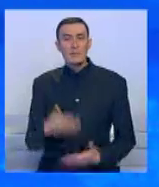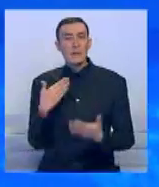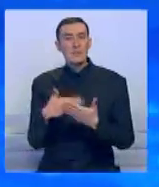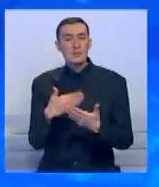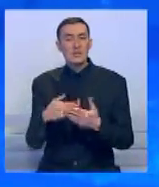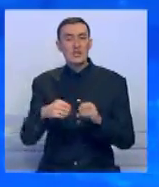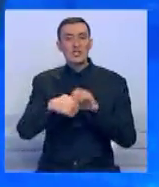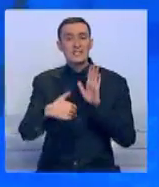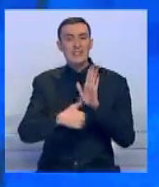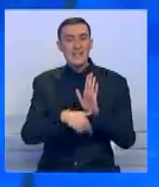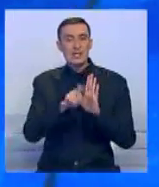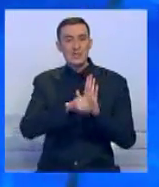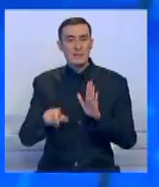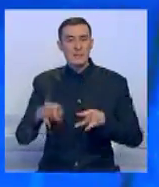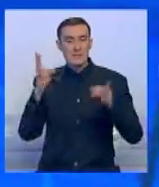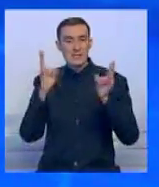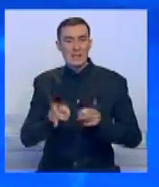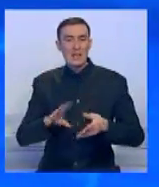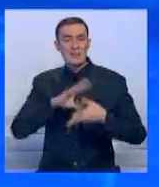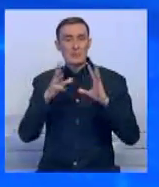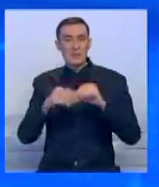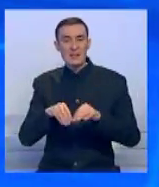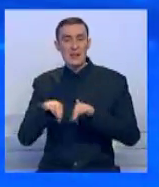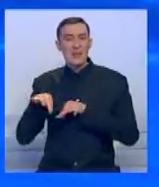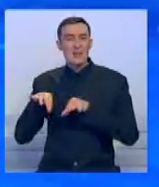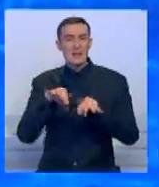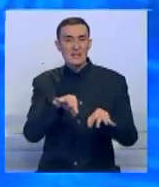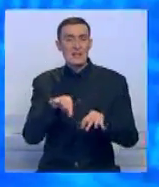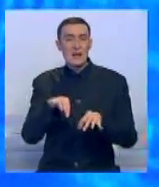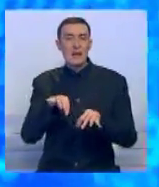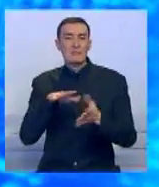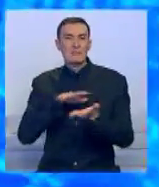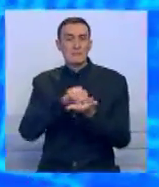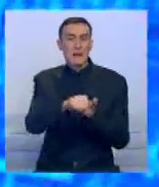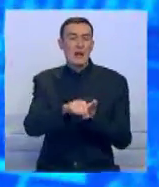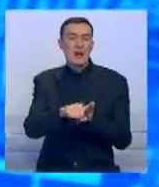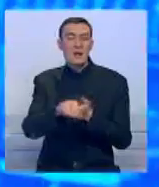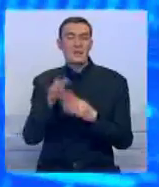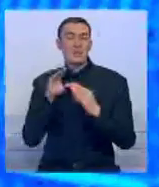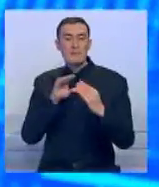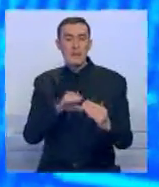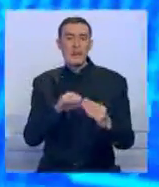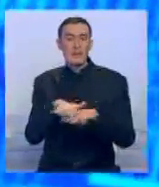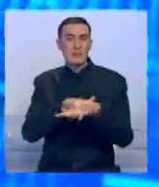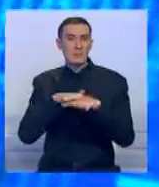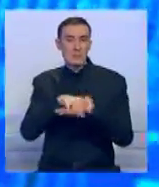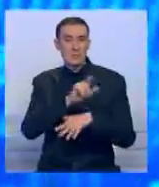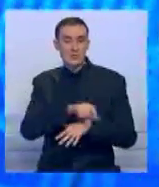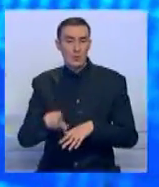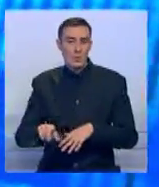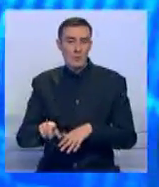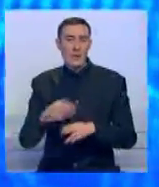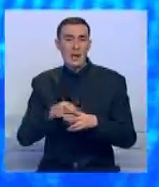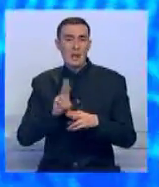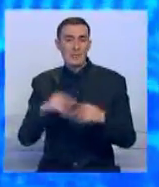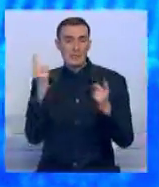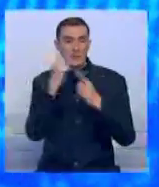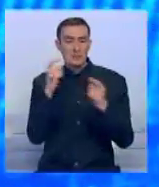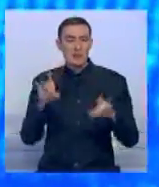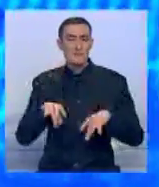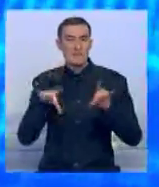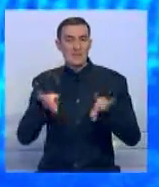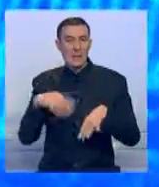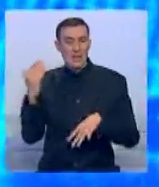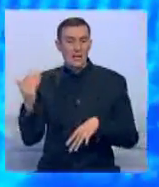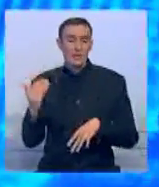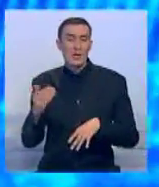по меньшей мере 16 человек пострадали в результате наезда автомобиля на толпу пешехода в австралийском мельбурне об этом сообщило издание геральт sun по